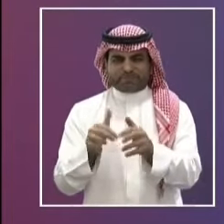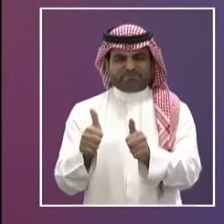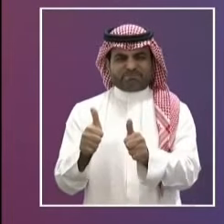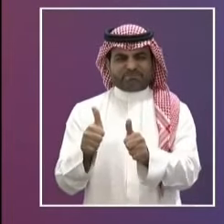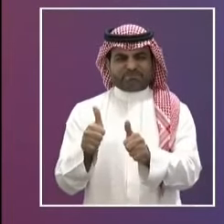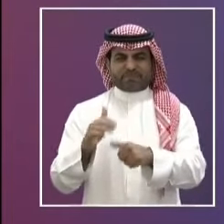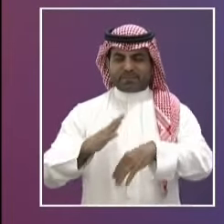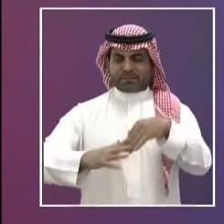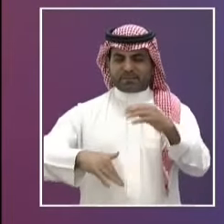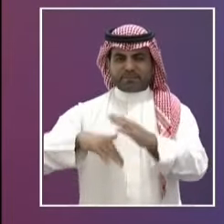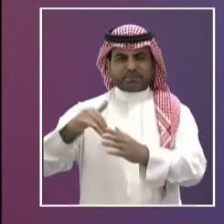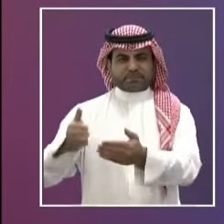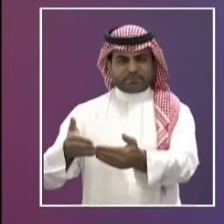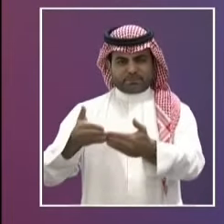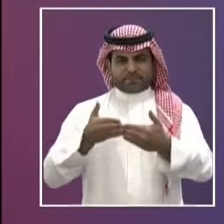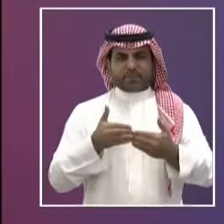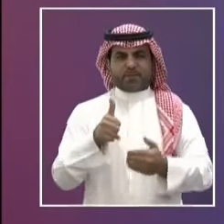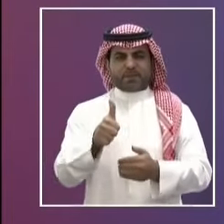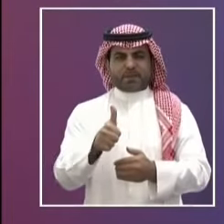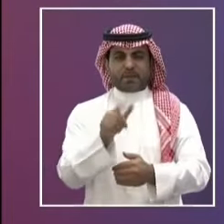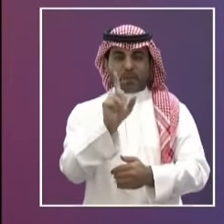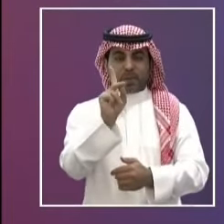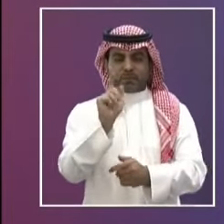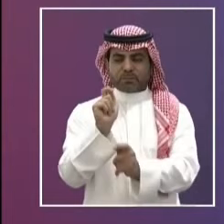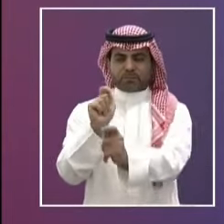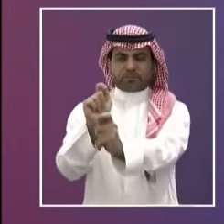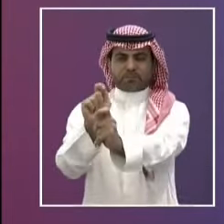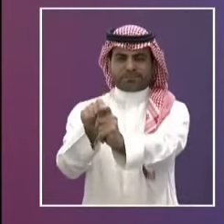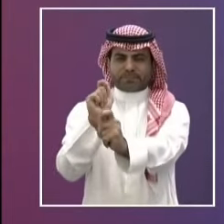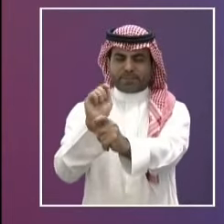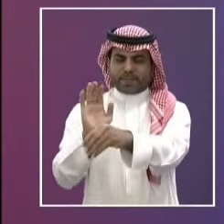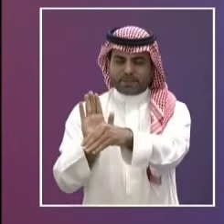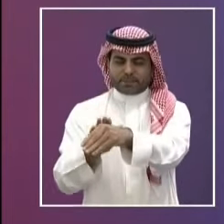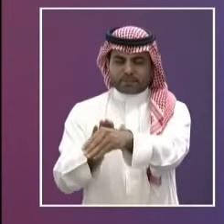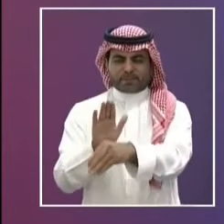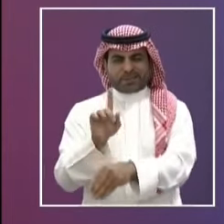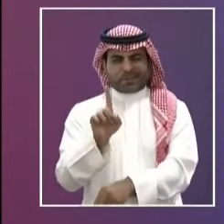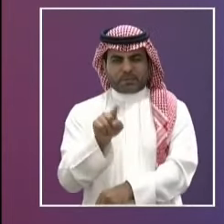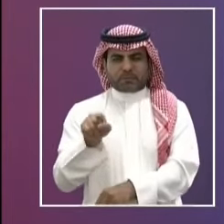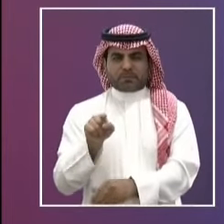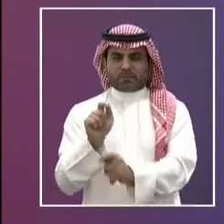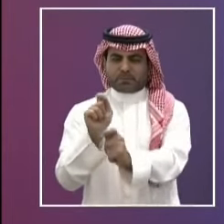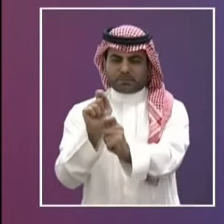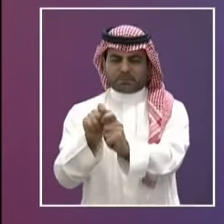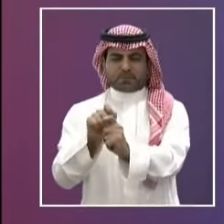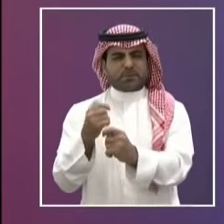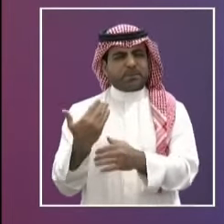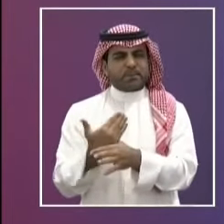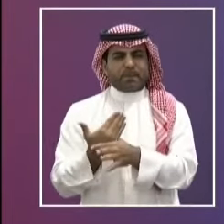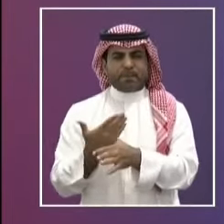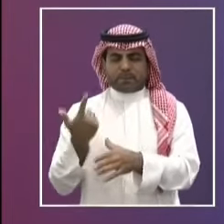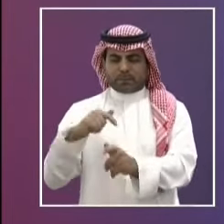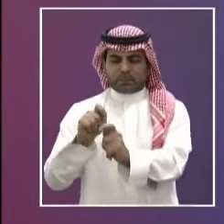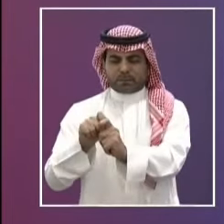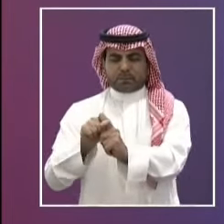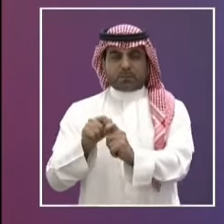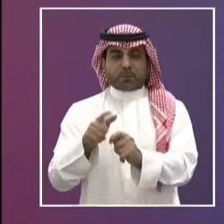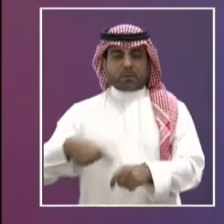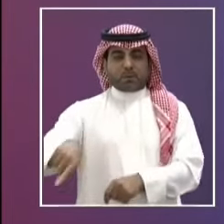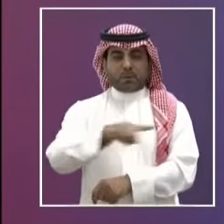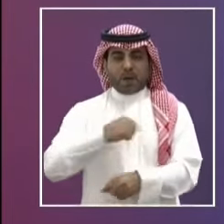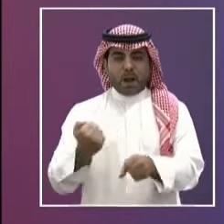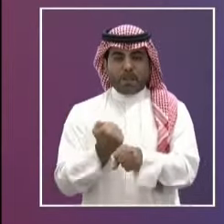التصرفات ولا يقرها، وينصح الزملاء بطريقة طبعا أكيد فيها شيء من الحكمة. وأيضا ننصح أصحاب